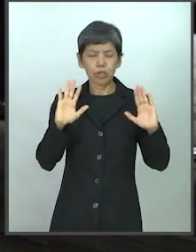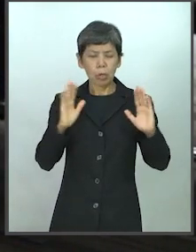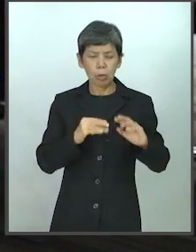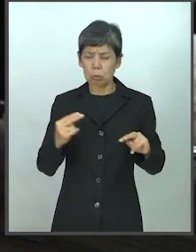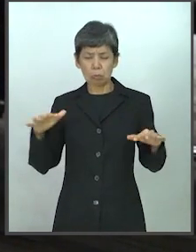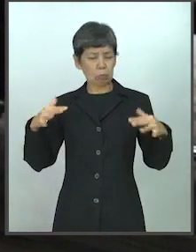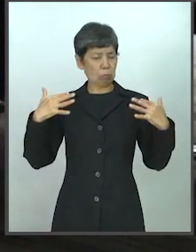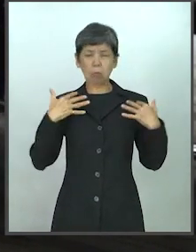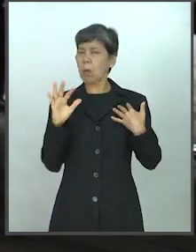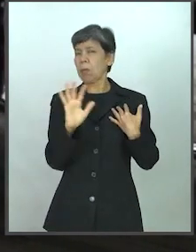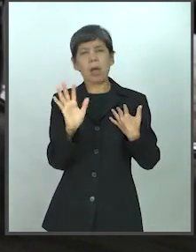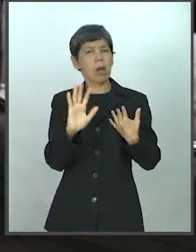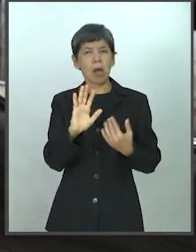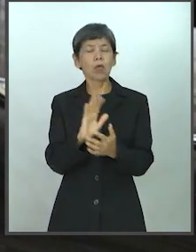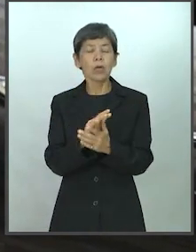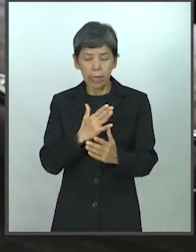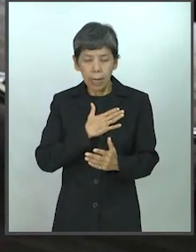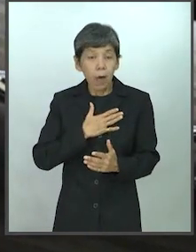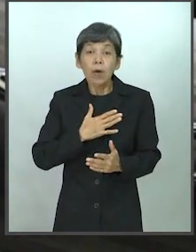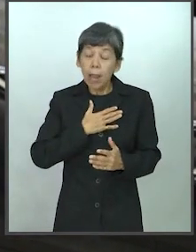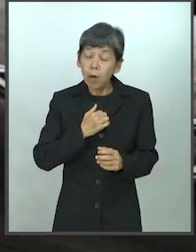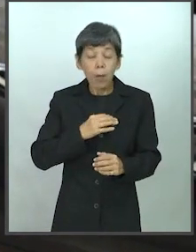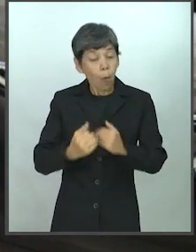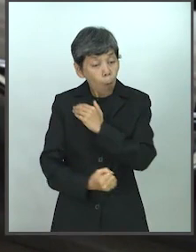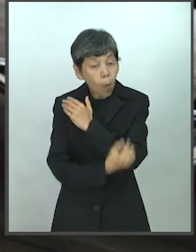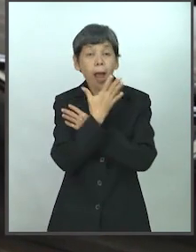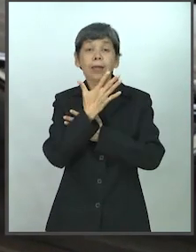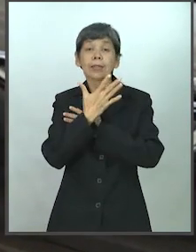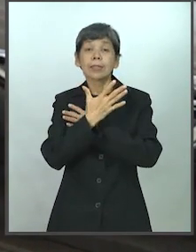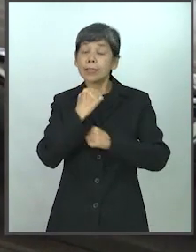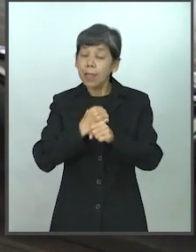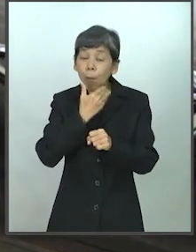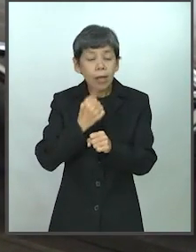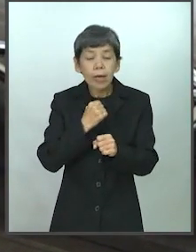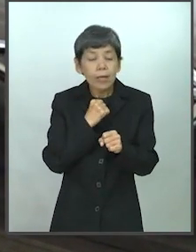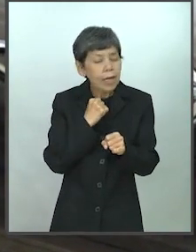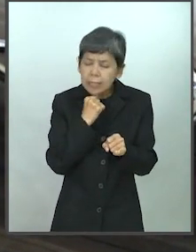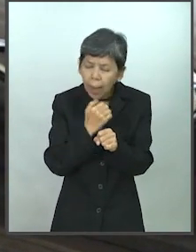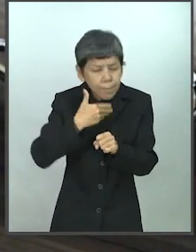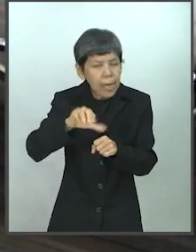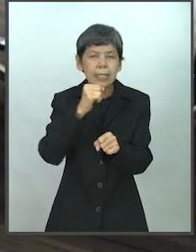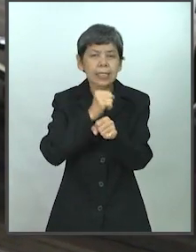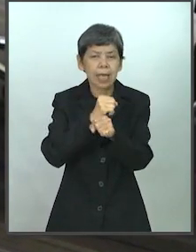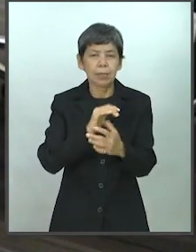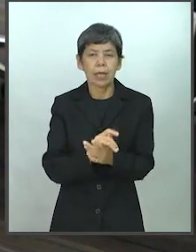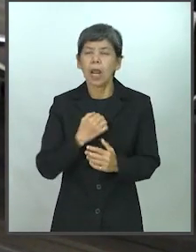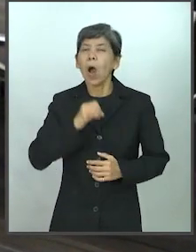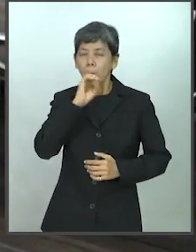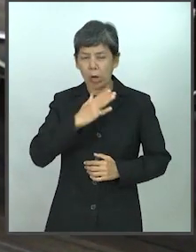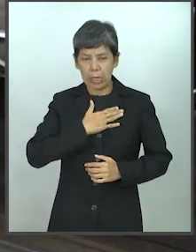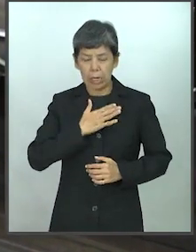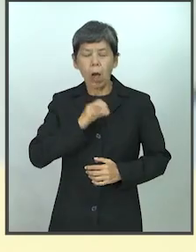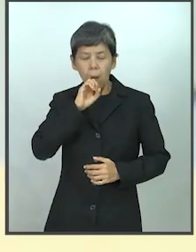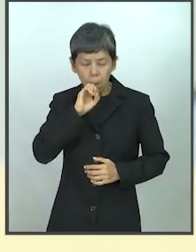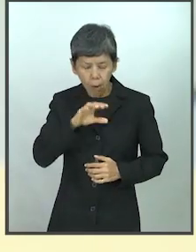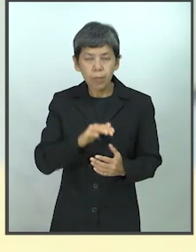คนเห็นนะคะคือเราทุกครั้งที่เรามีโอกาสทำให้ทำเลยนะคะก็ขอใช้คำพูดของพี่คนนึง